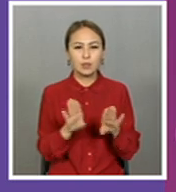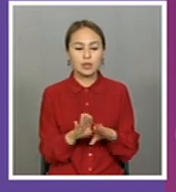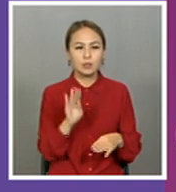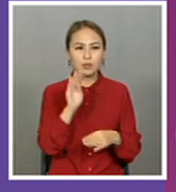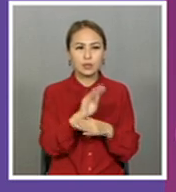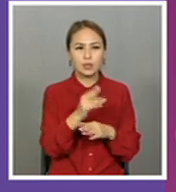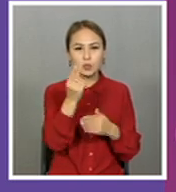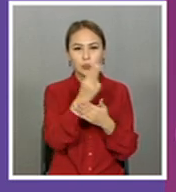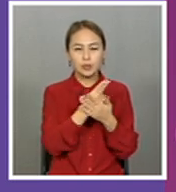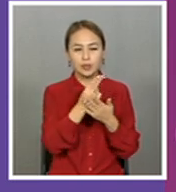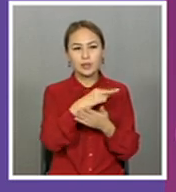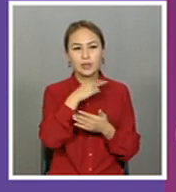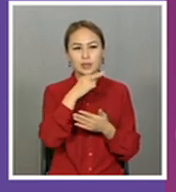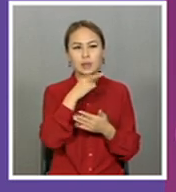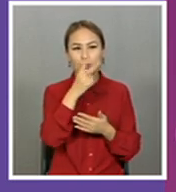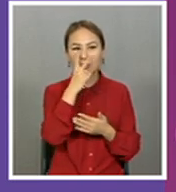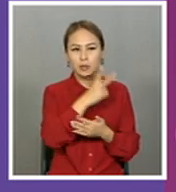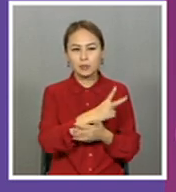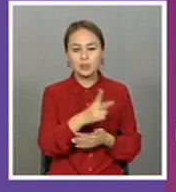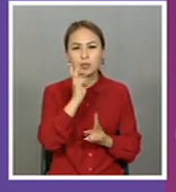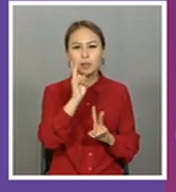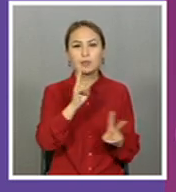назар аударамыз. Кімдерді көріп тұрмыз?